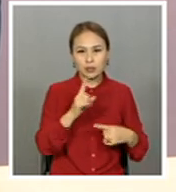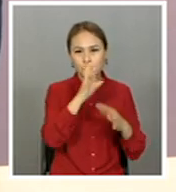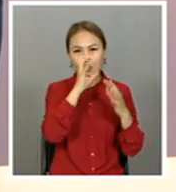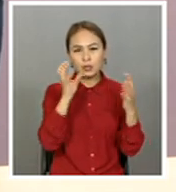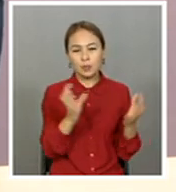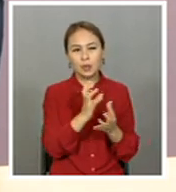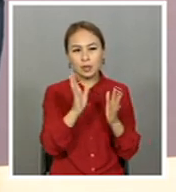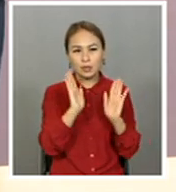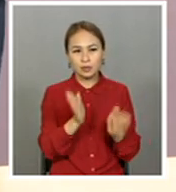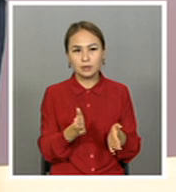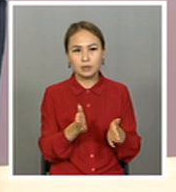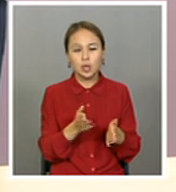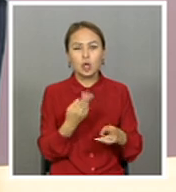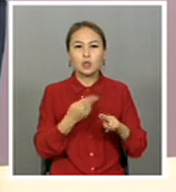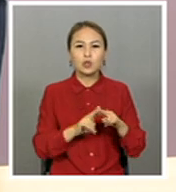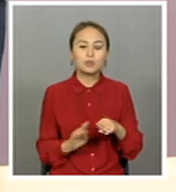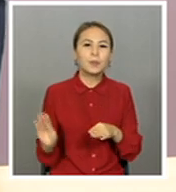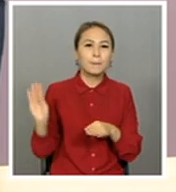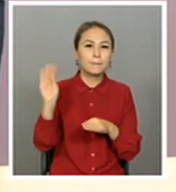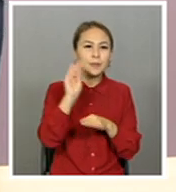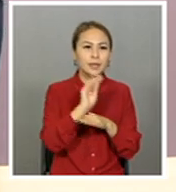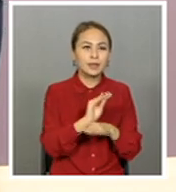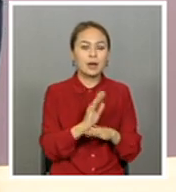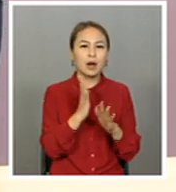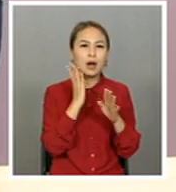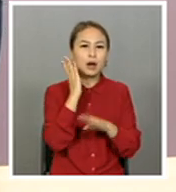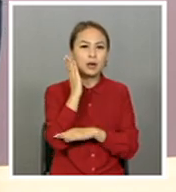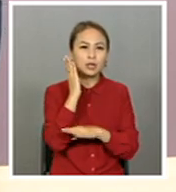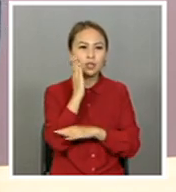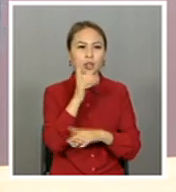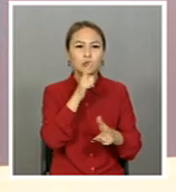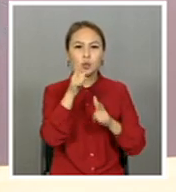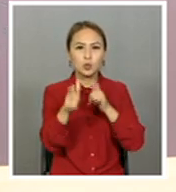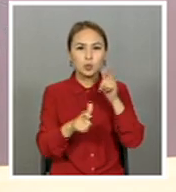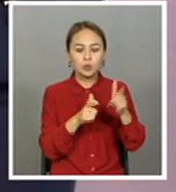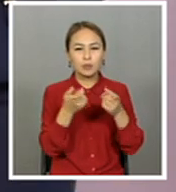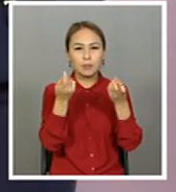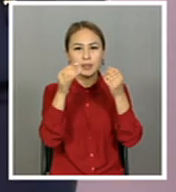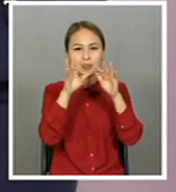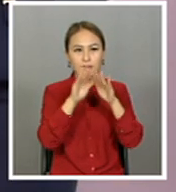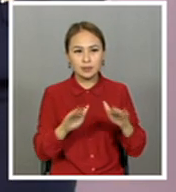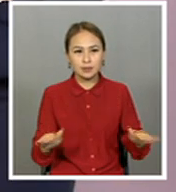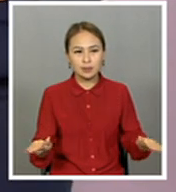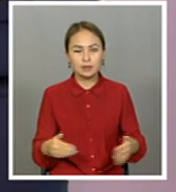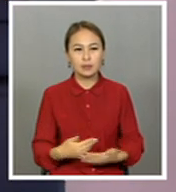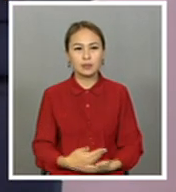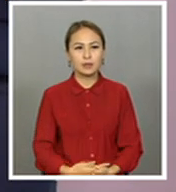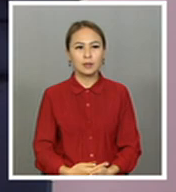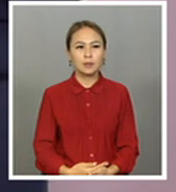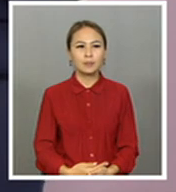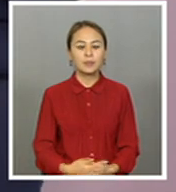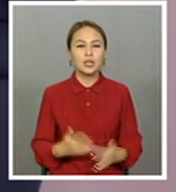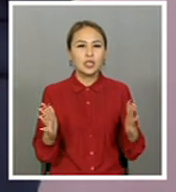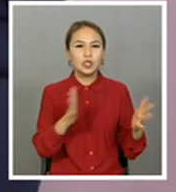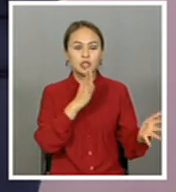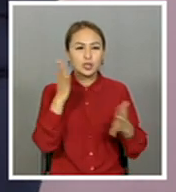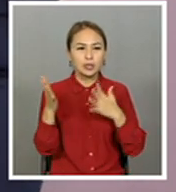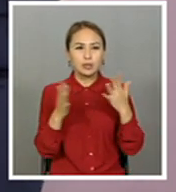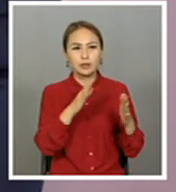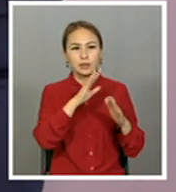қалады. Сонымен бірге ағаш шуды бәсеңдетеді. Желдің